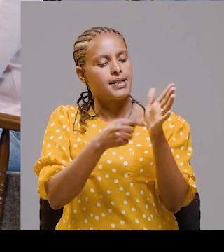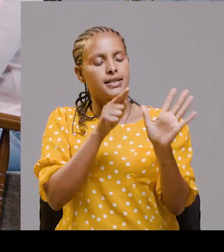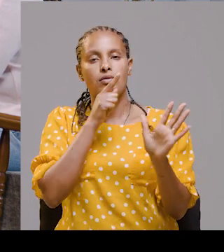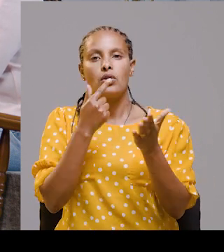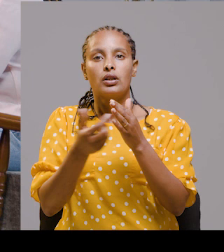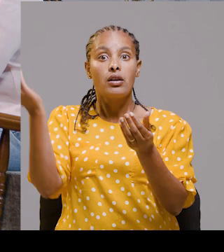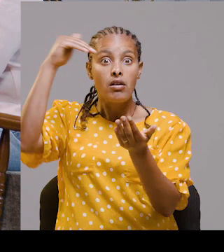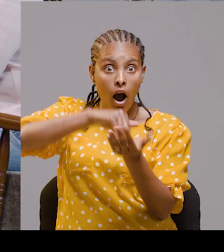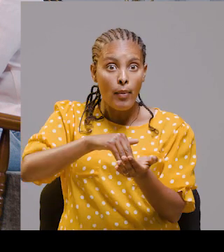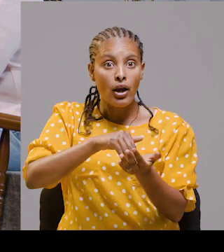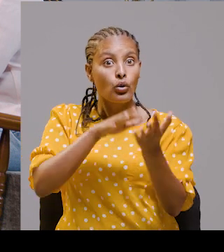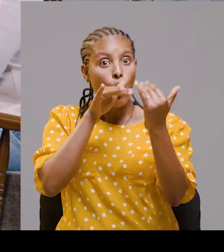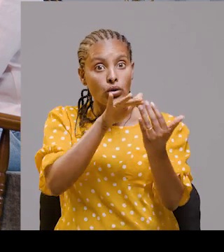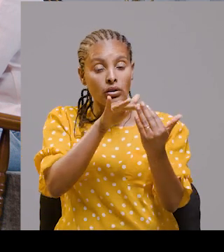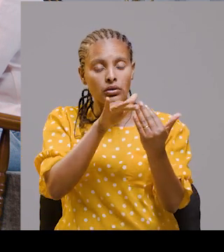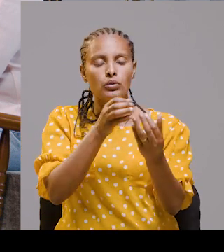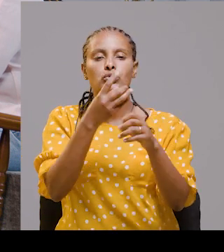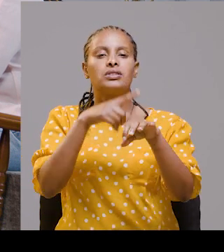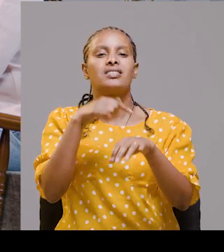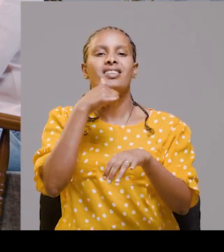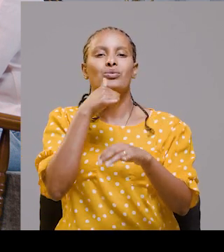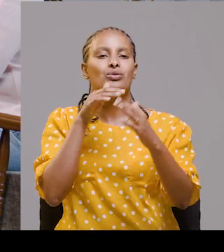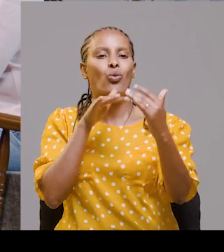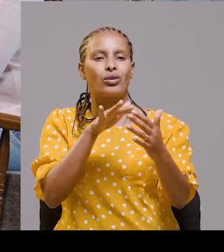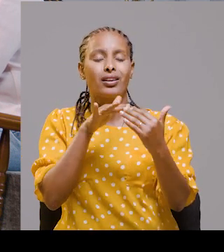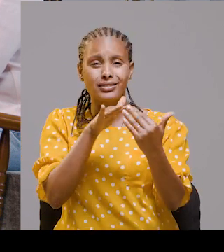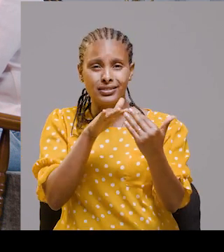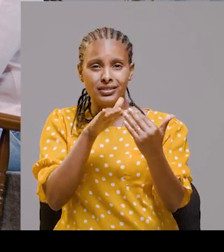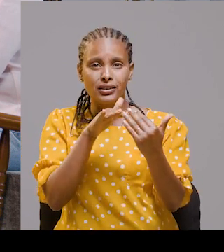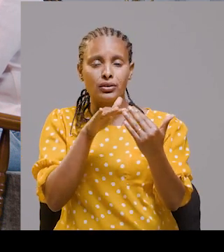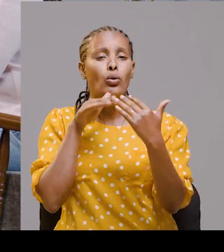እዚህ ለጦርነትን ስንጨምር ደግሞ ብዙ ጊዜ ሴቶች ጦርነትን